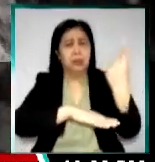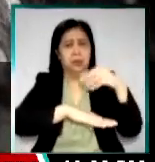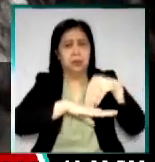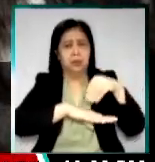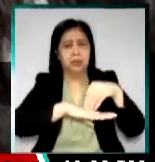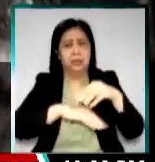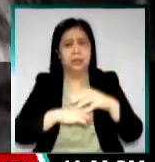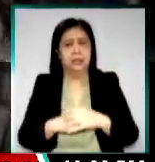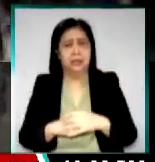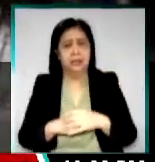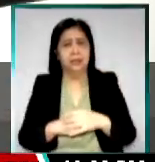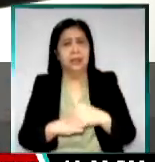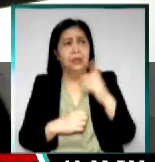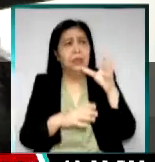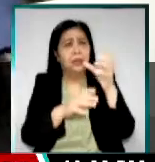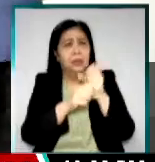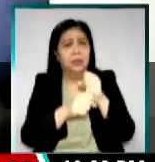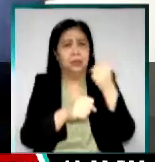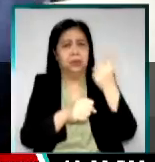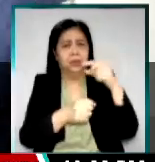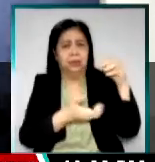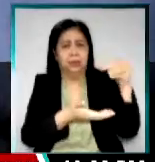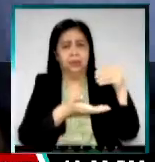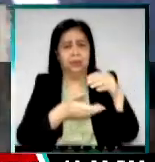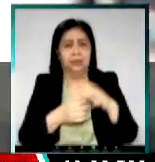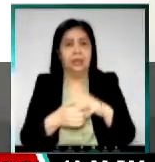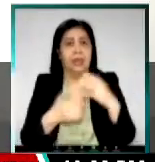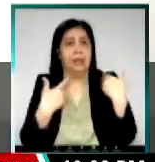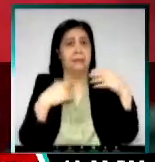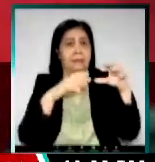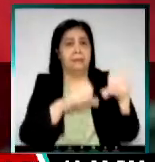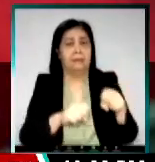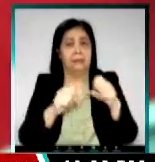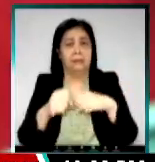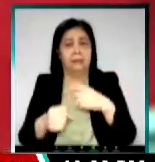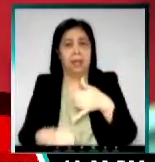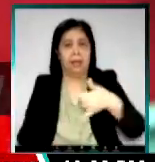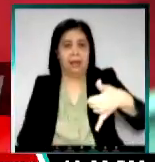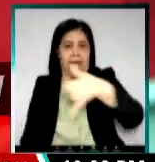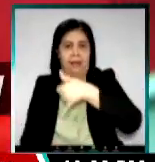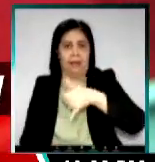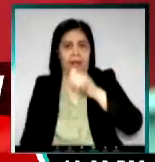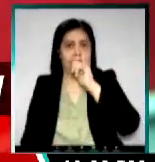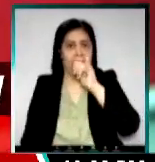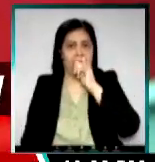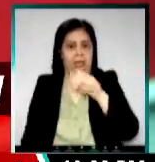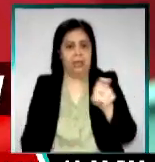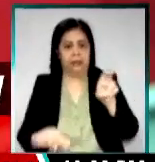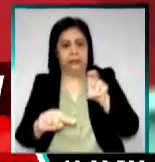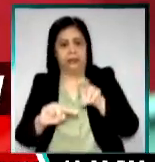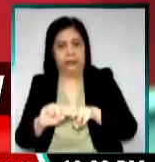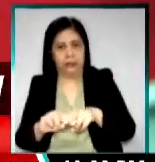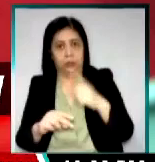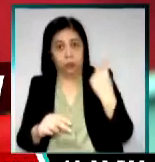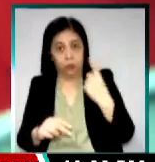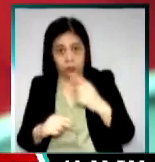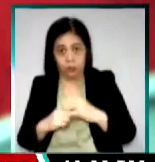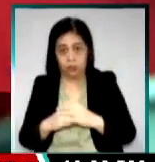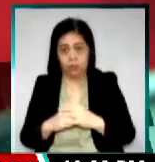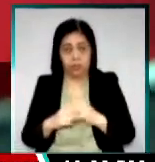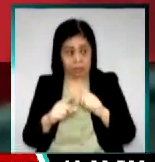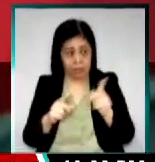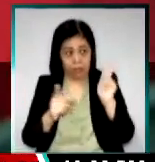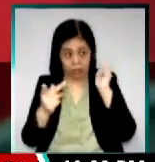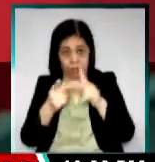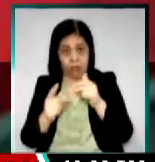Inuha ko lang po doon. May mga nahuli namang nag-iinuman. Talaga kaupo ko lang po yun. Pero iinom po kayo? Hindi